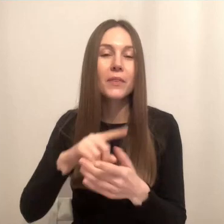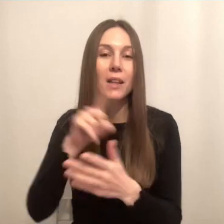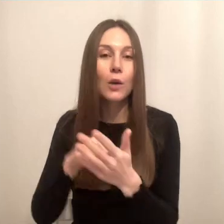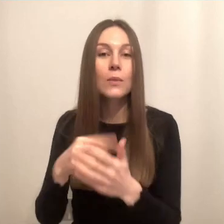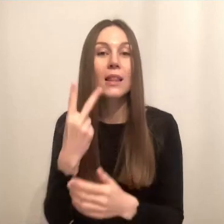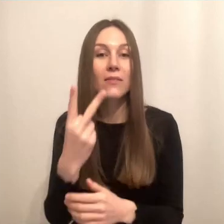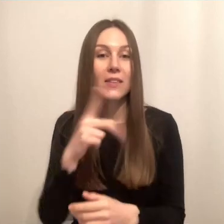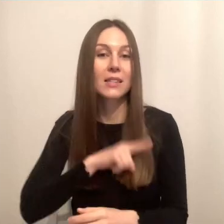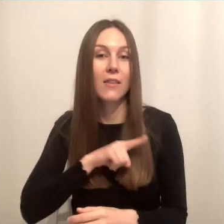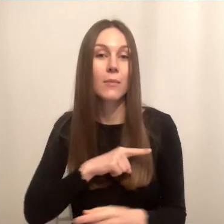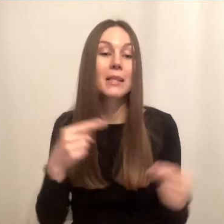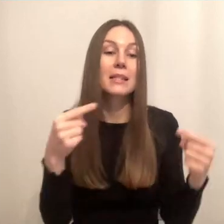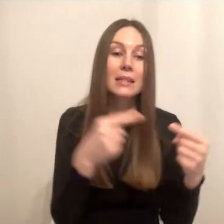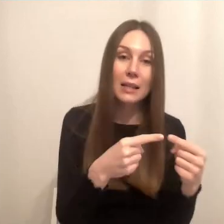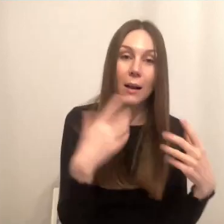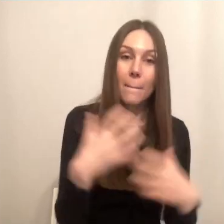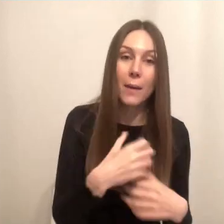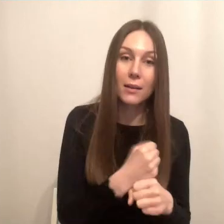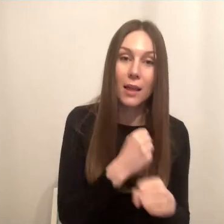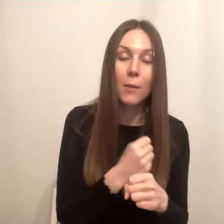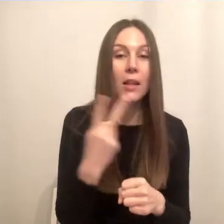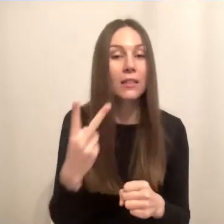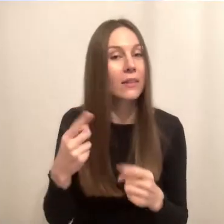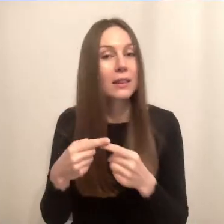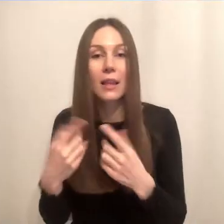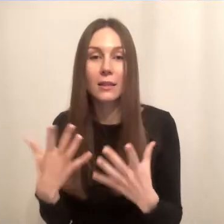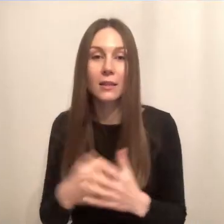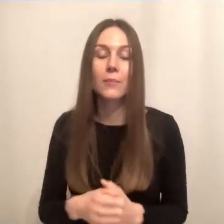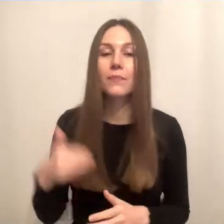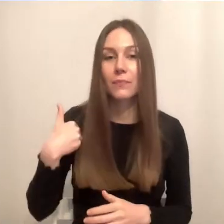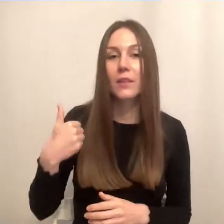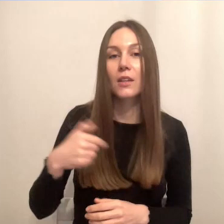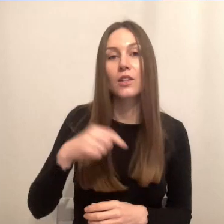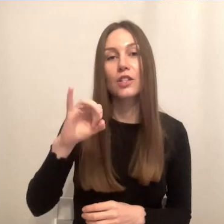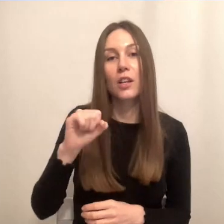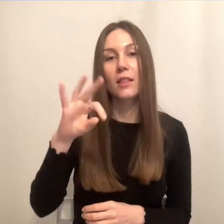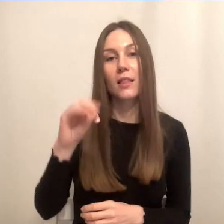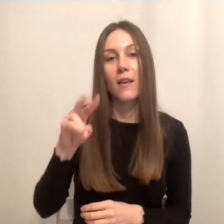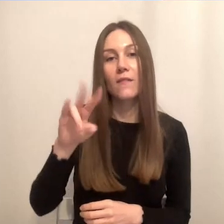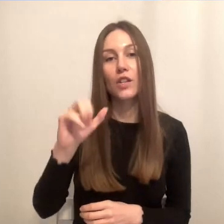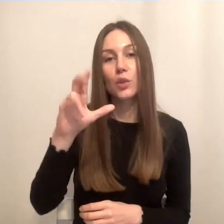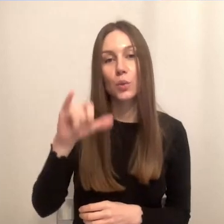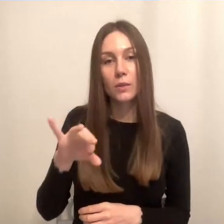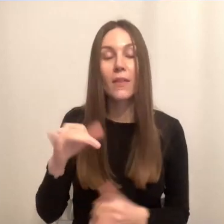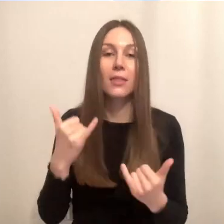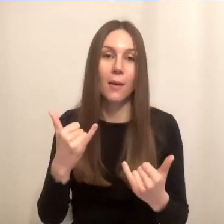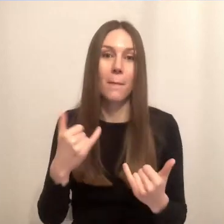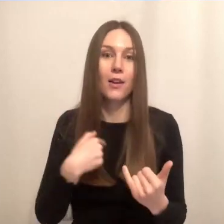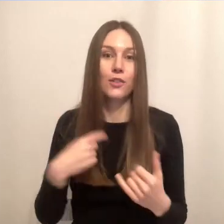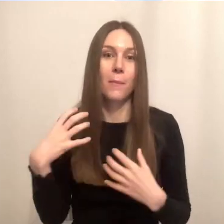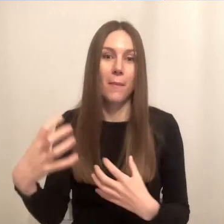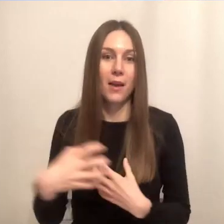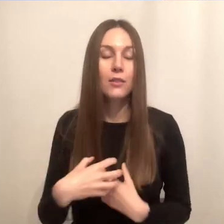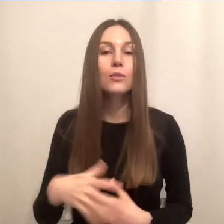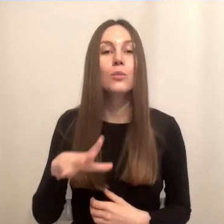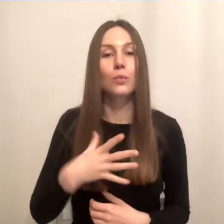kurios nelabai. Tai sveiki, esu Andrius Šatevičius, šiuo metu ir esu Trakų rajono meras, esu buvęs